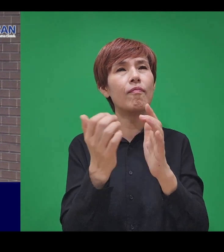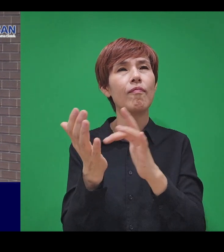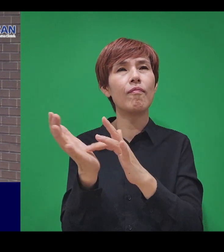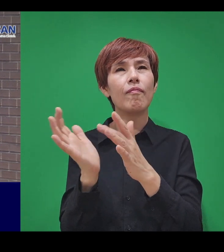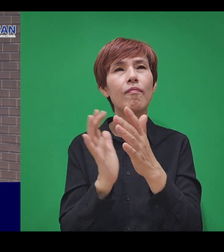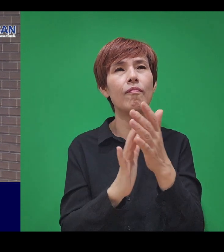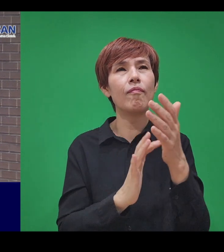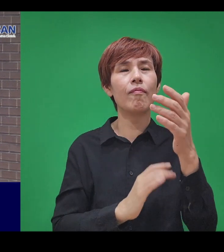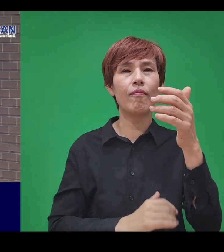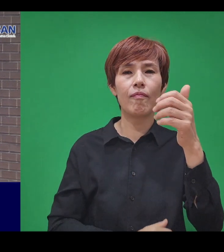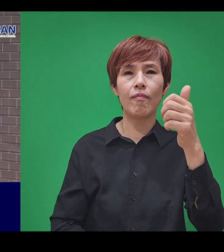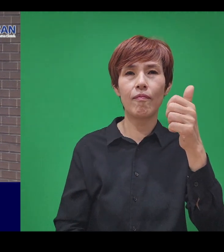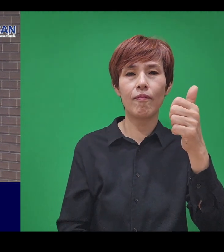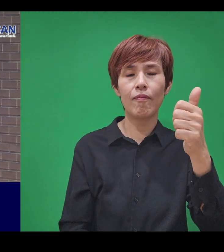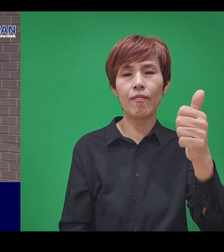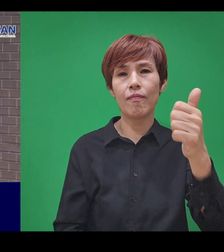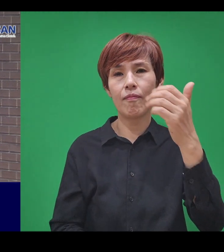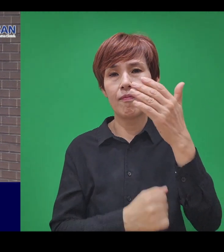예수